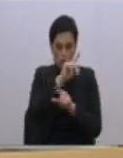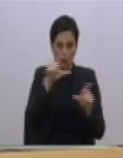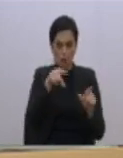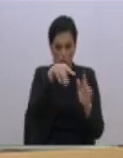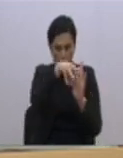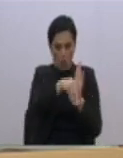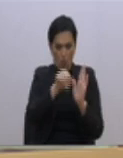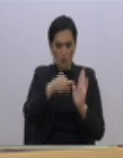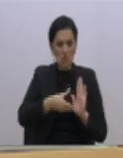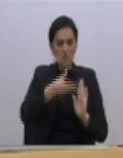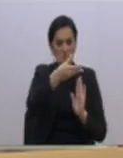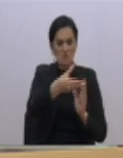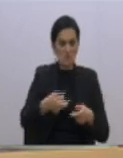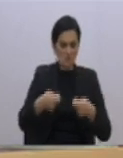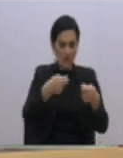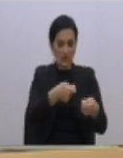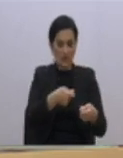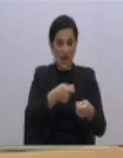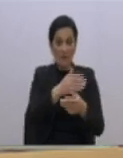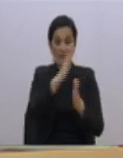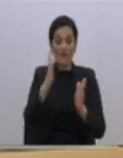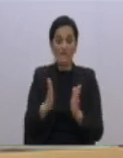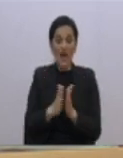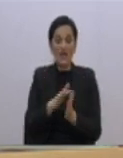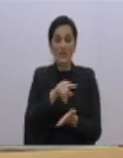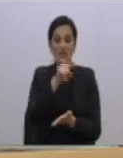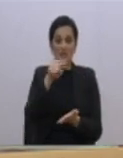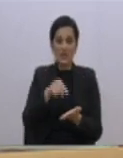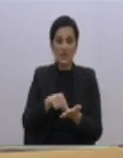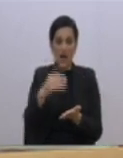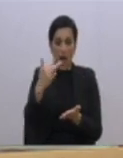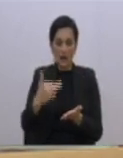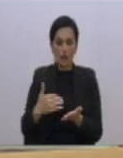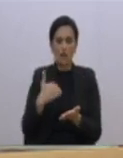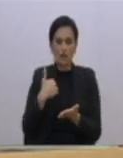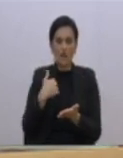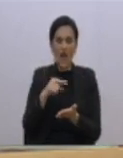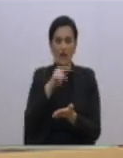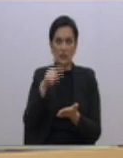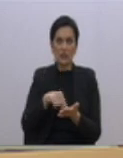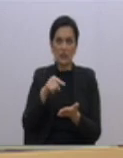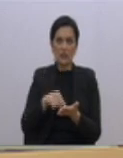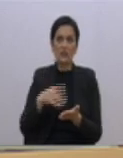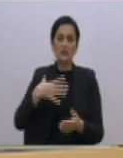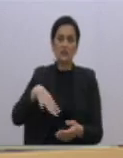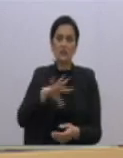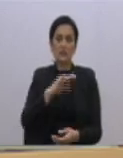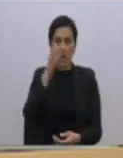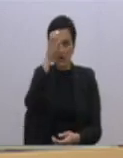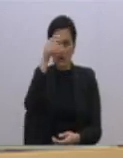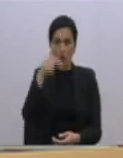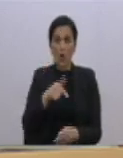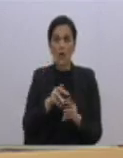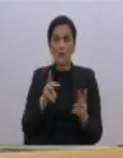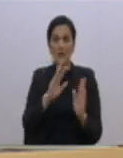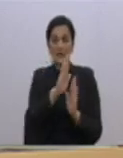განხორციელდეს მიტანით. ყველა ამ საკითხზე ჩვენ ასევე კითხვები გვექნება საქართველოს განათლების მინისტრთან, რომელიც